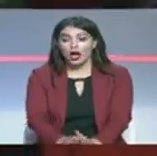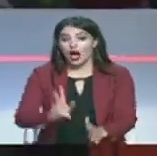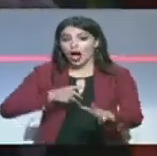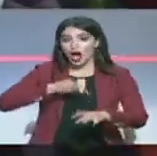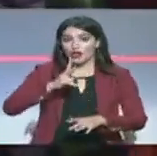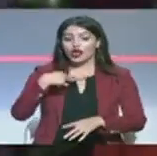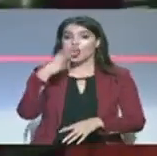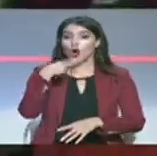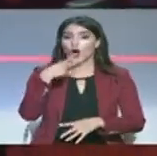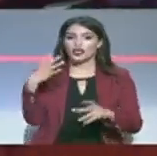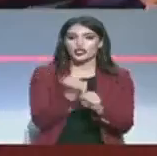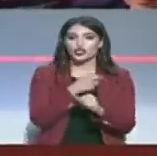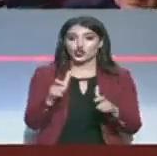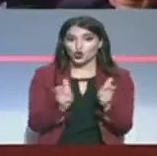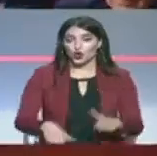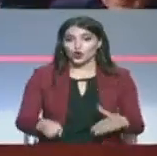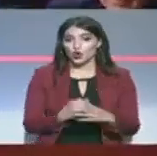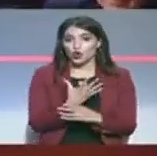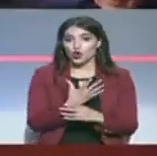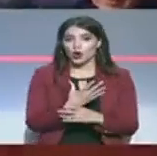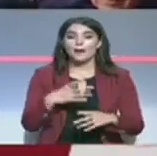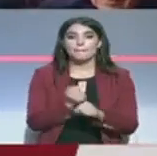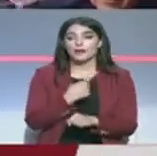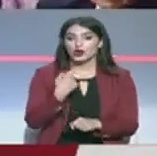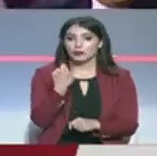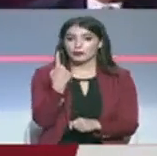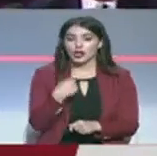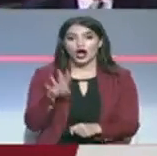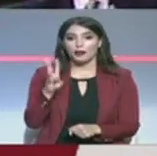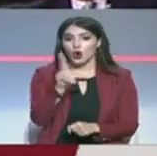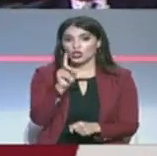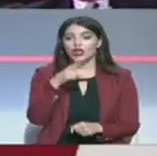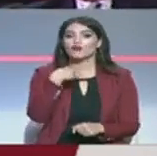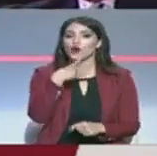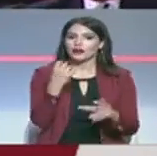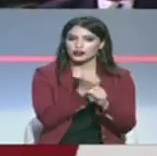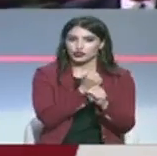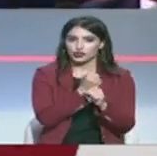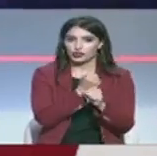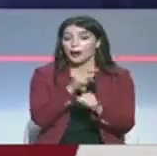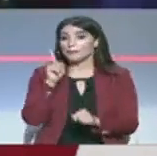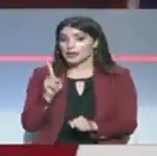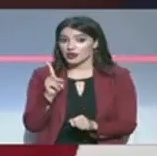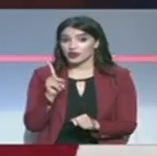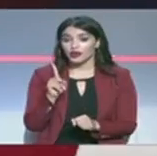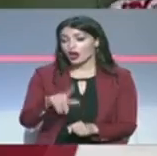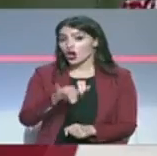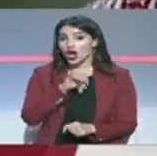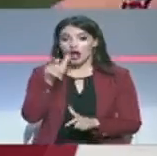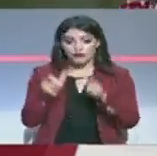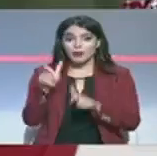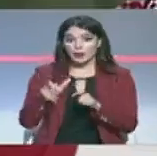بأغلبية مريحة مرت حكومة هشام المشيشي بعد حصولها على 134 صوتا، غير أن ذلك لا يمنع أن